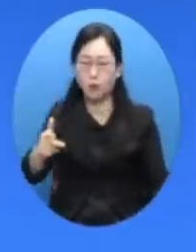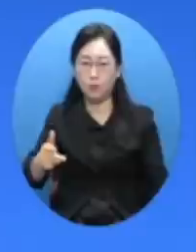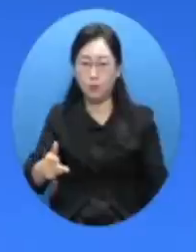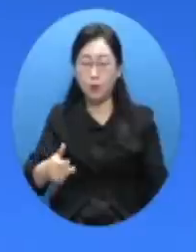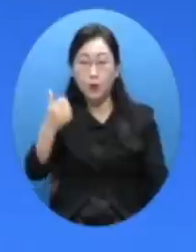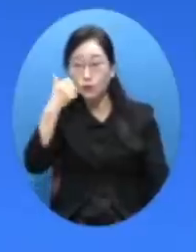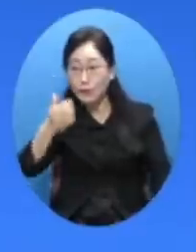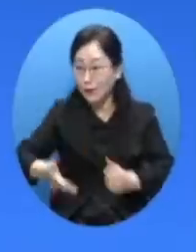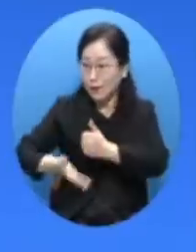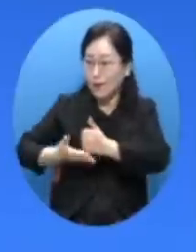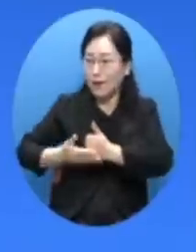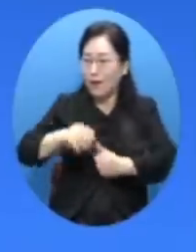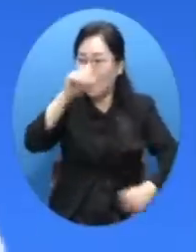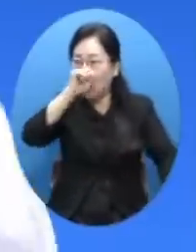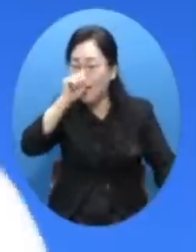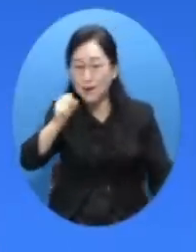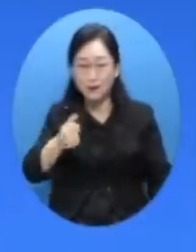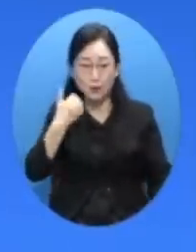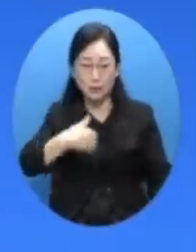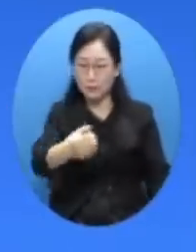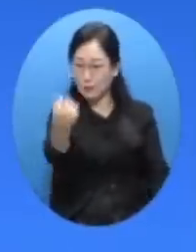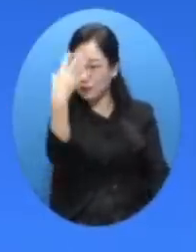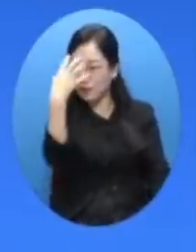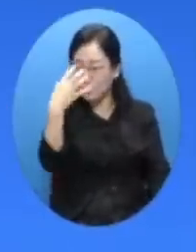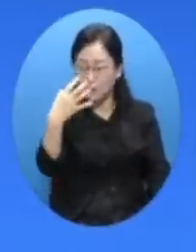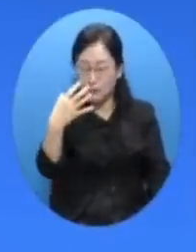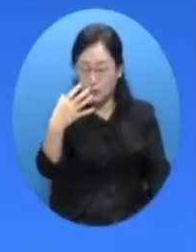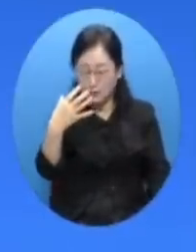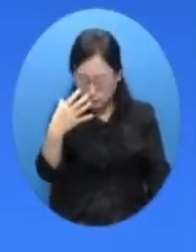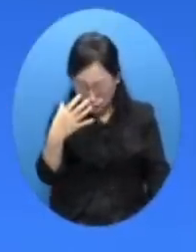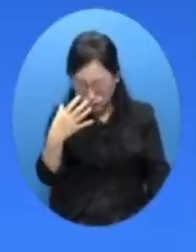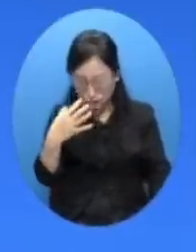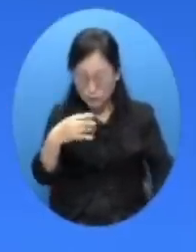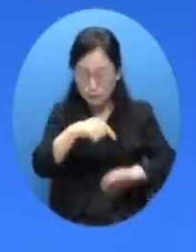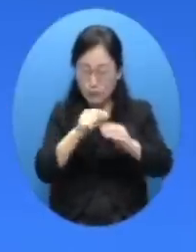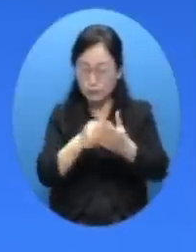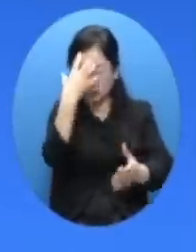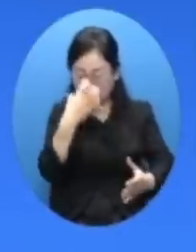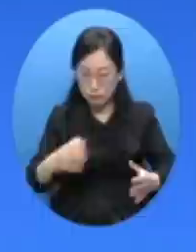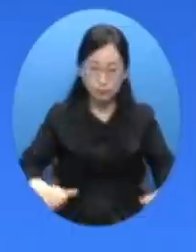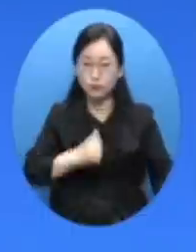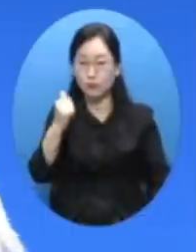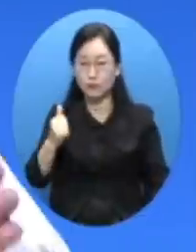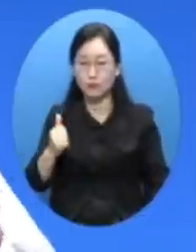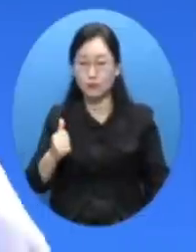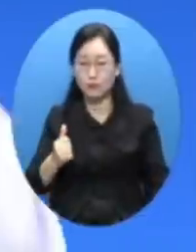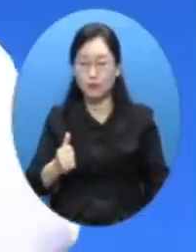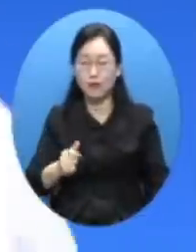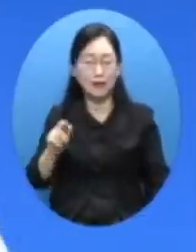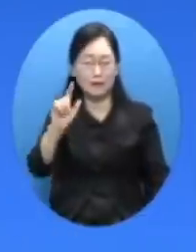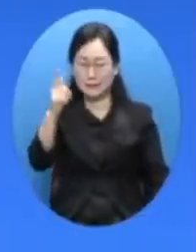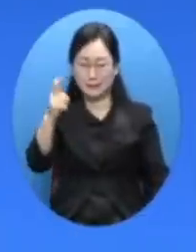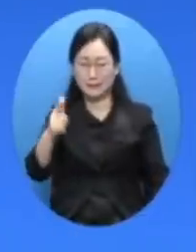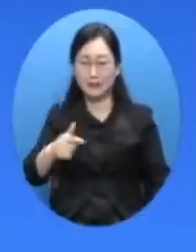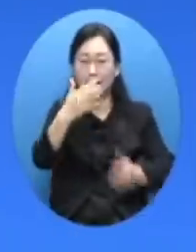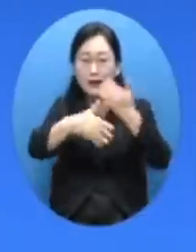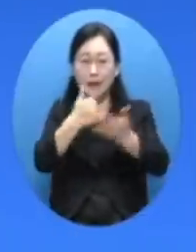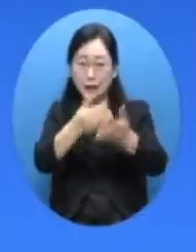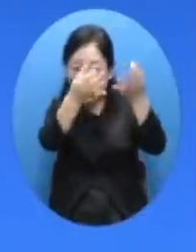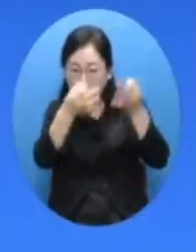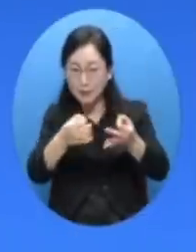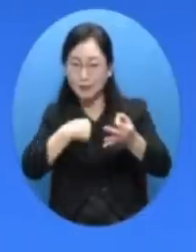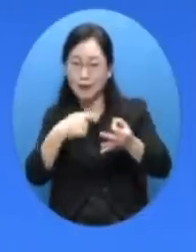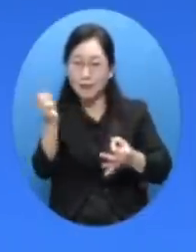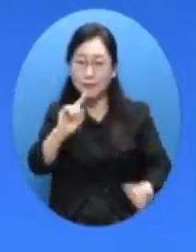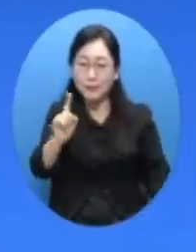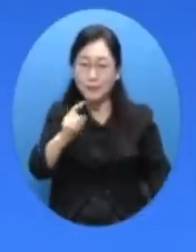나를 칭찬하면 좋아하고 누가 나에게 뭐라고 비난하면 마음에 상처받고 분노하기도 합니다. 그것이 아닙니다. 하나님 앞에 내가 어떠한